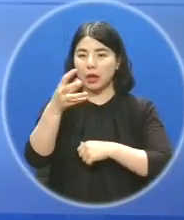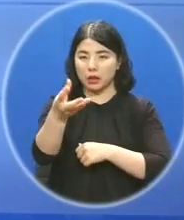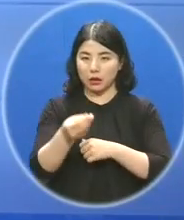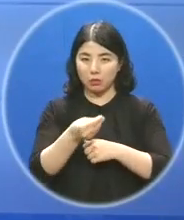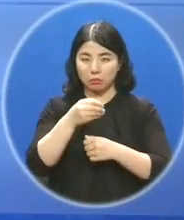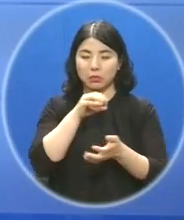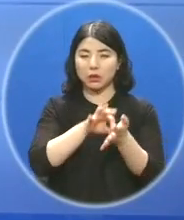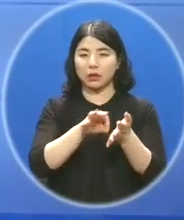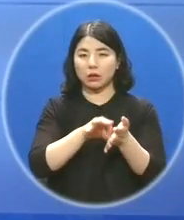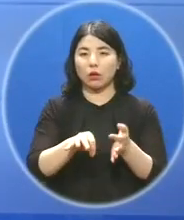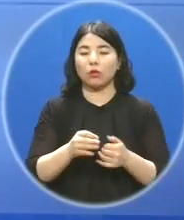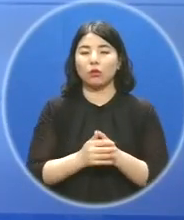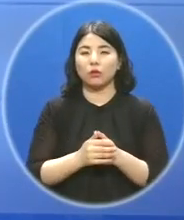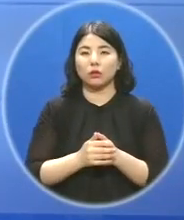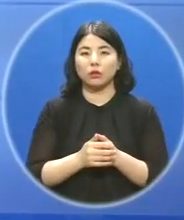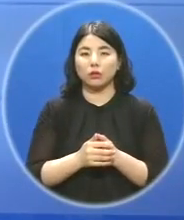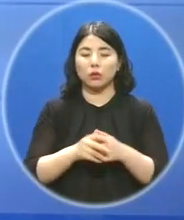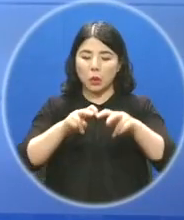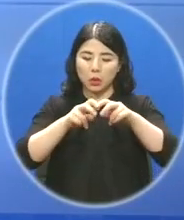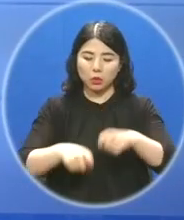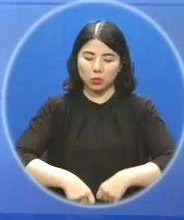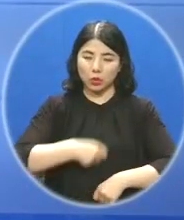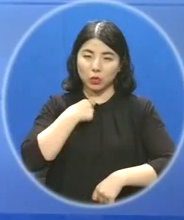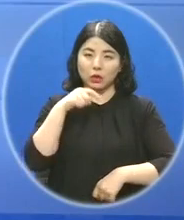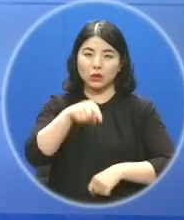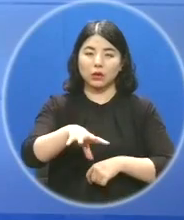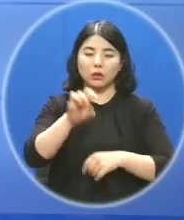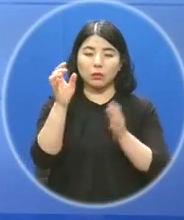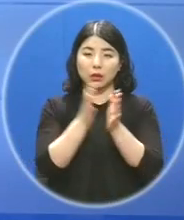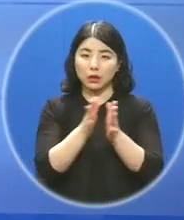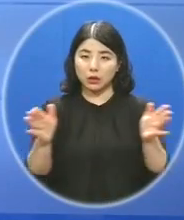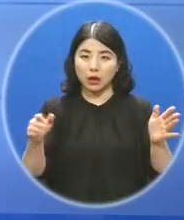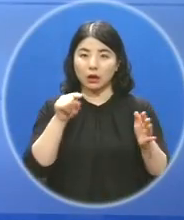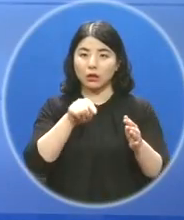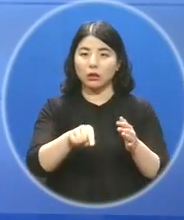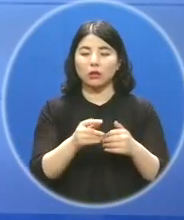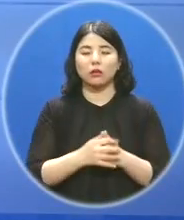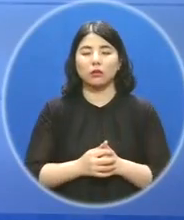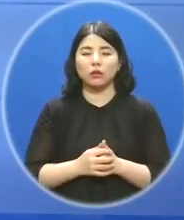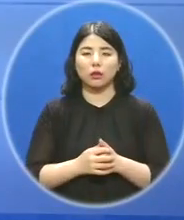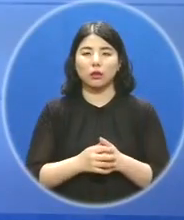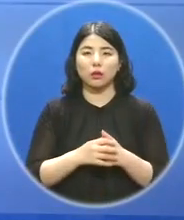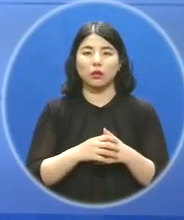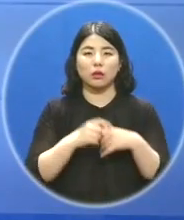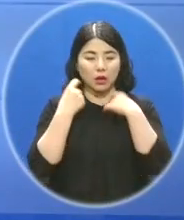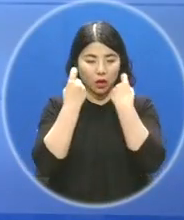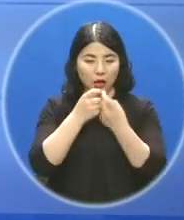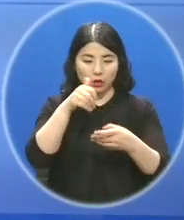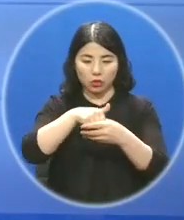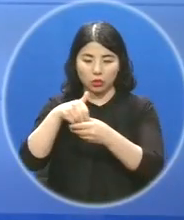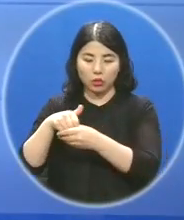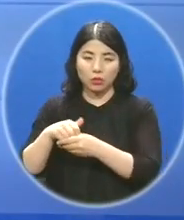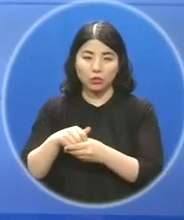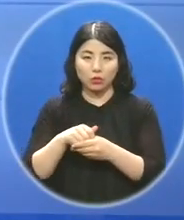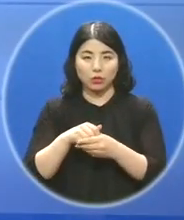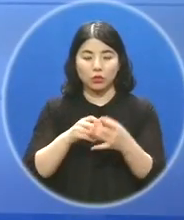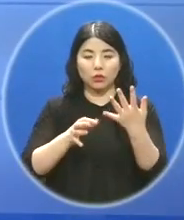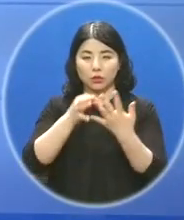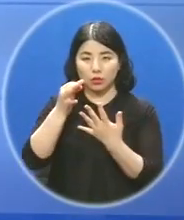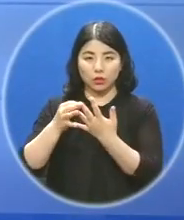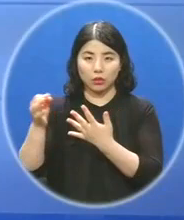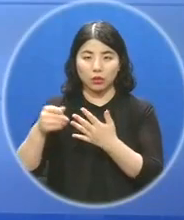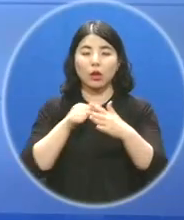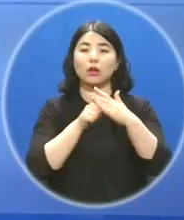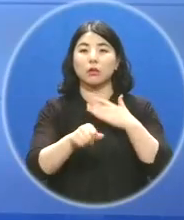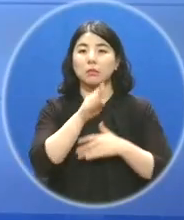쓰는 것이고요. 사실상 이제 그 처음에 그렇게 시작된 것들은 의원들은 개개인이 유권자에 의해서 선출되어진 그